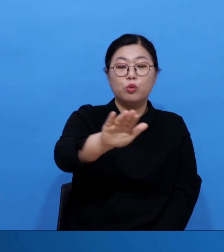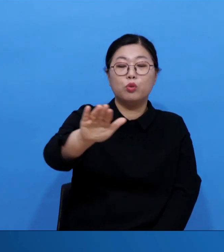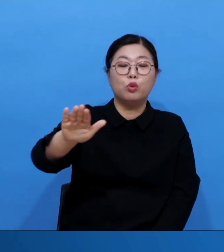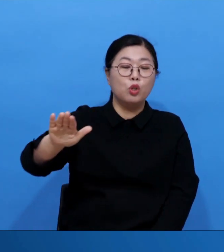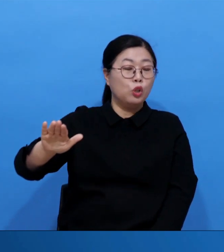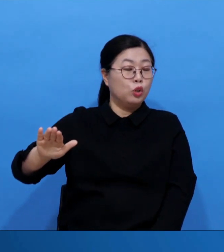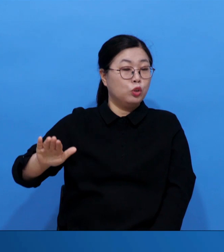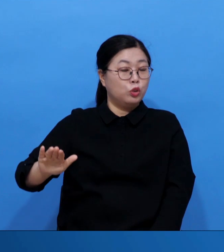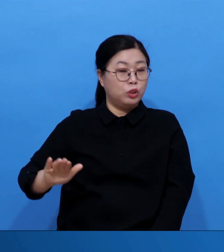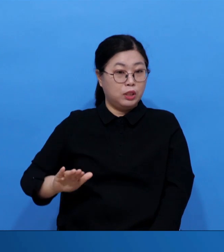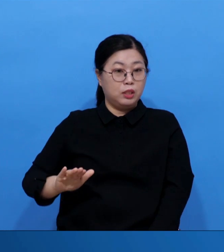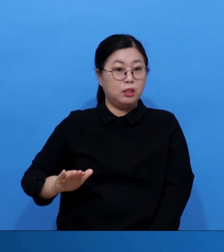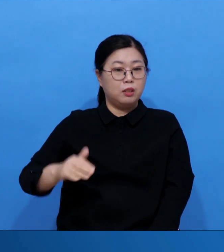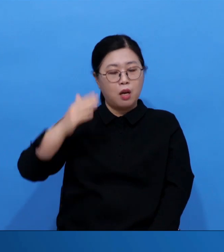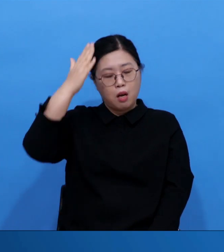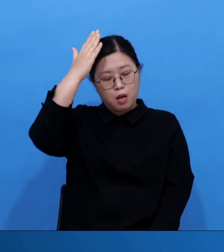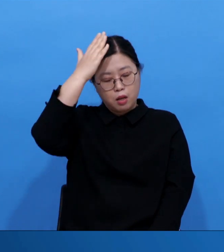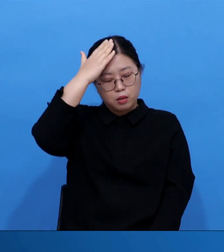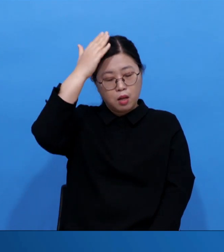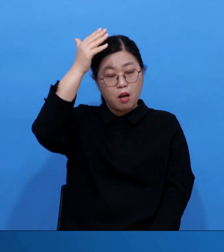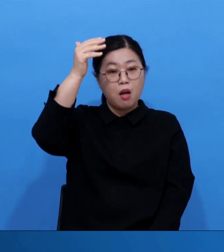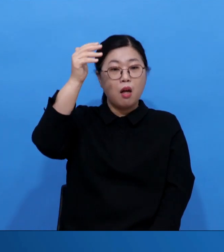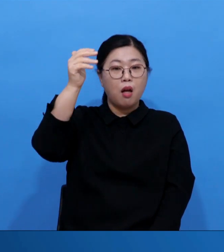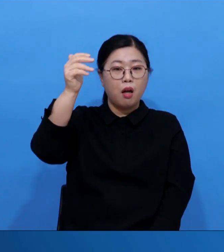예수는 우리의